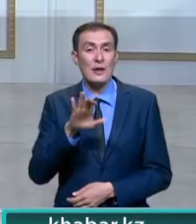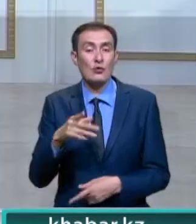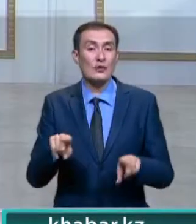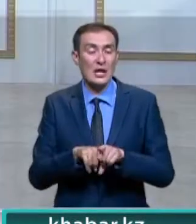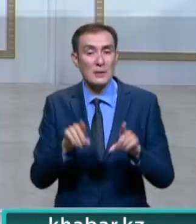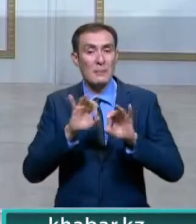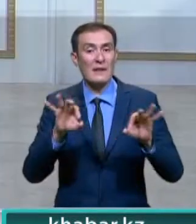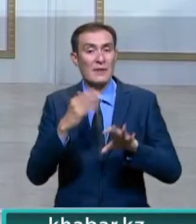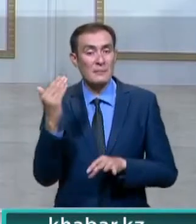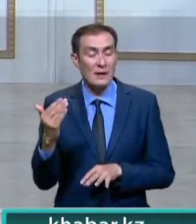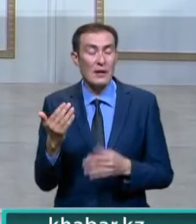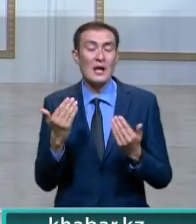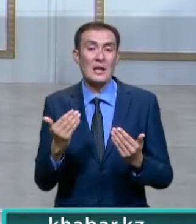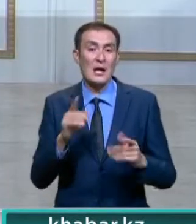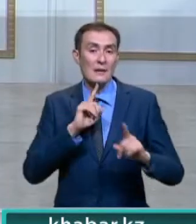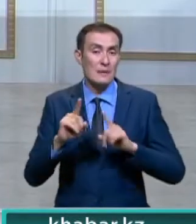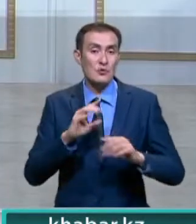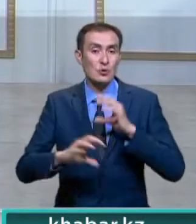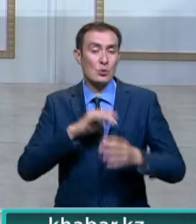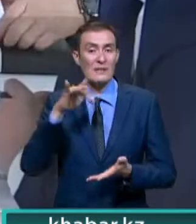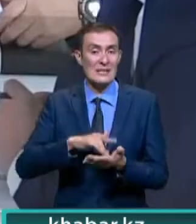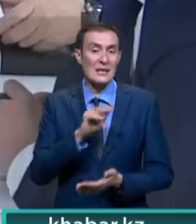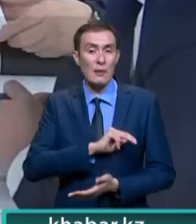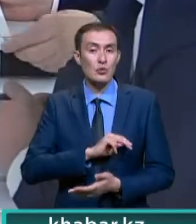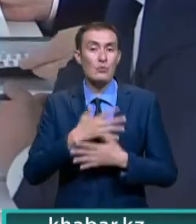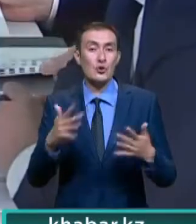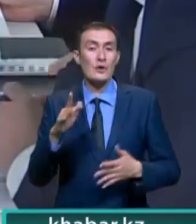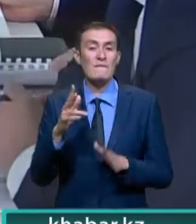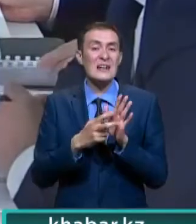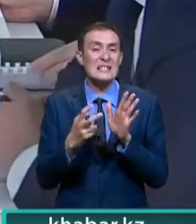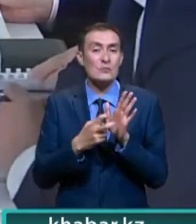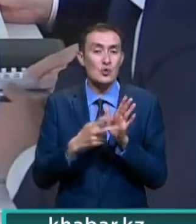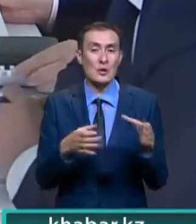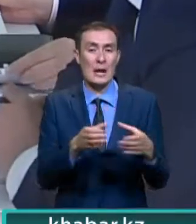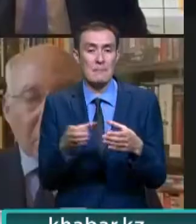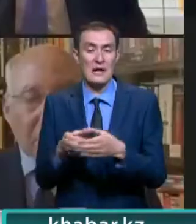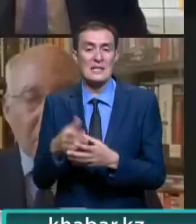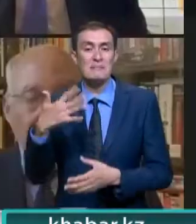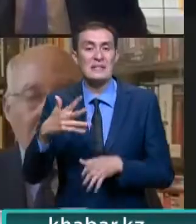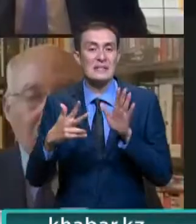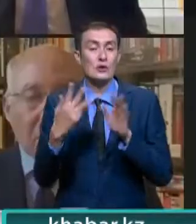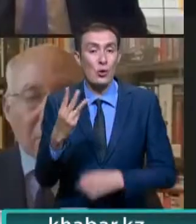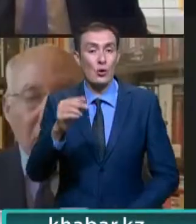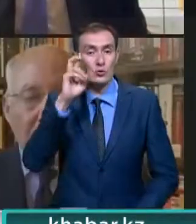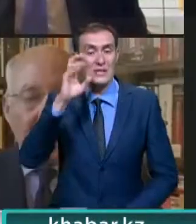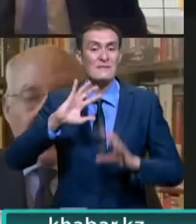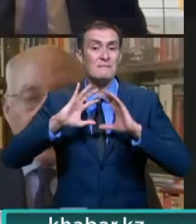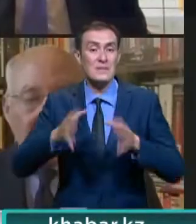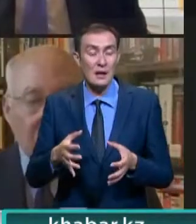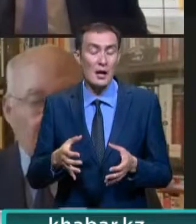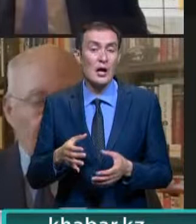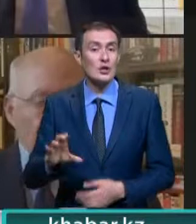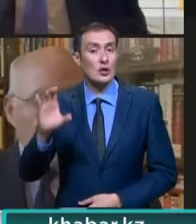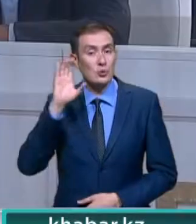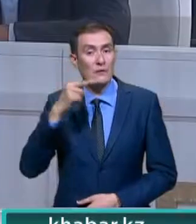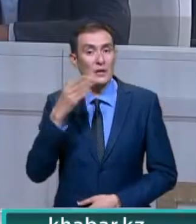также проинформировал, сегодня на площадке Международного центра работают больше 800 компаний из 53 стран мира.